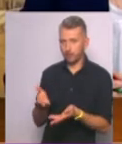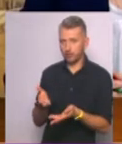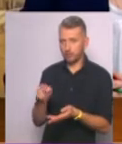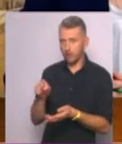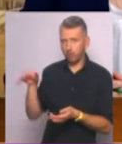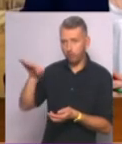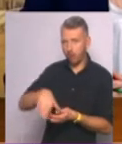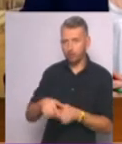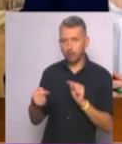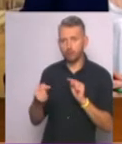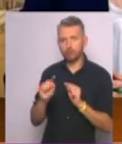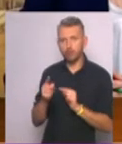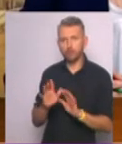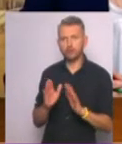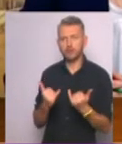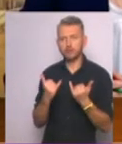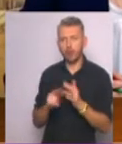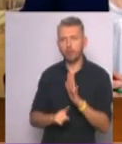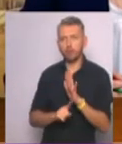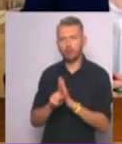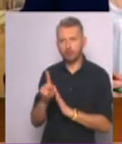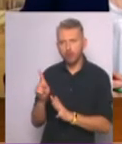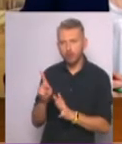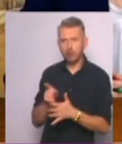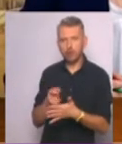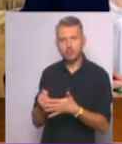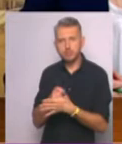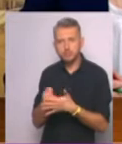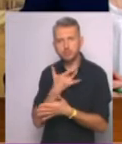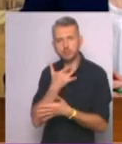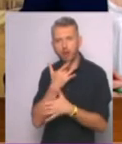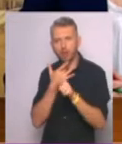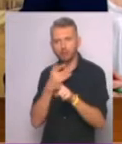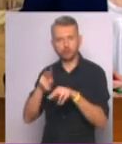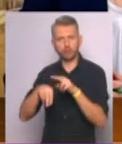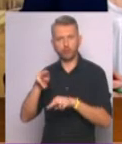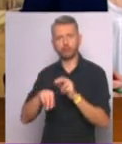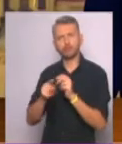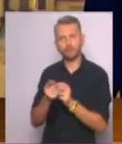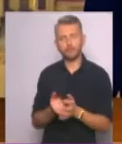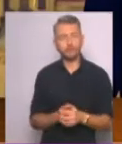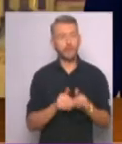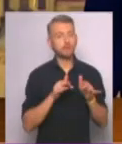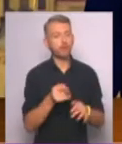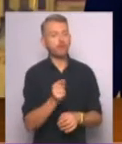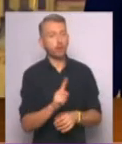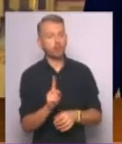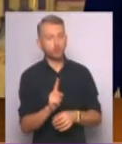пагорбі. Чому тільки зараз вони почали звертати таку активну увагу саме на цю забудову? Угу. Справа в тому, що